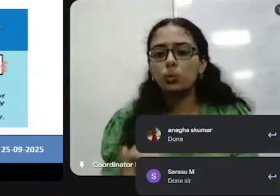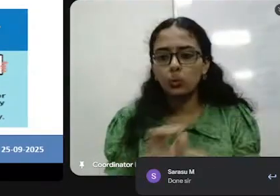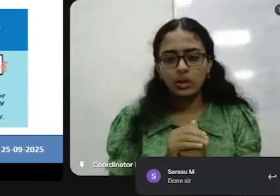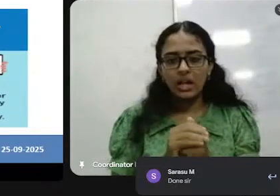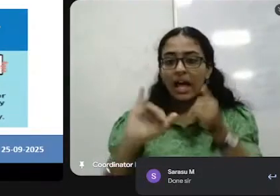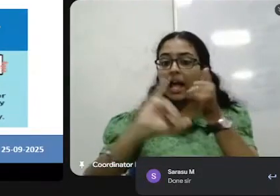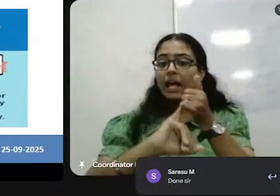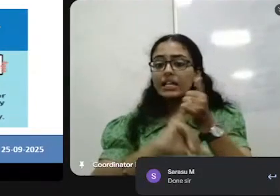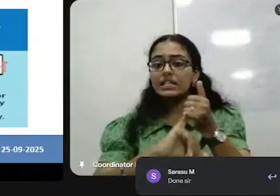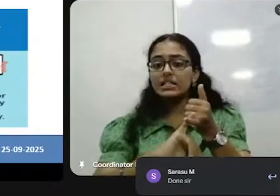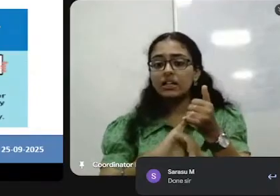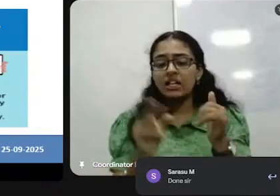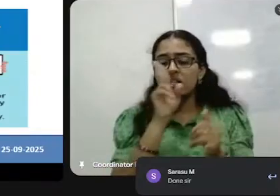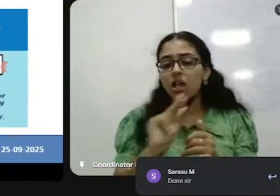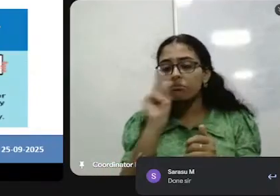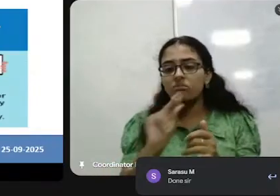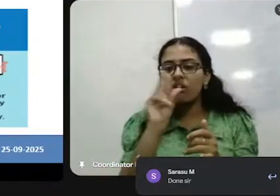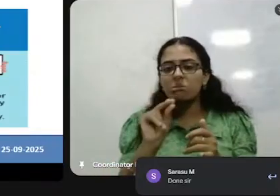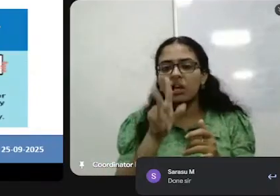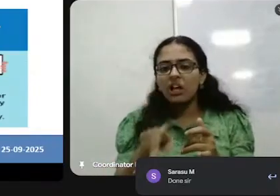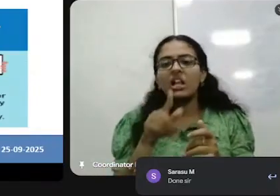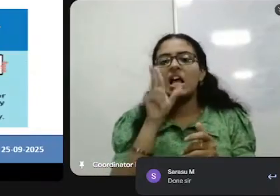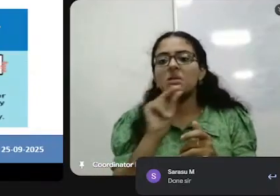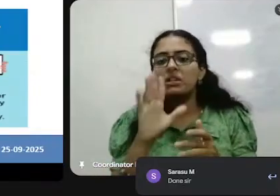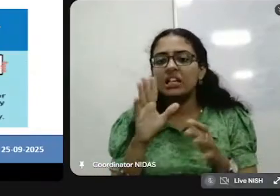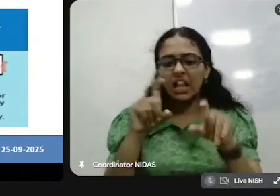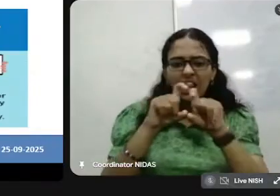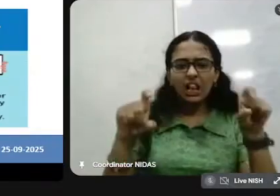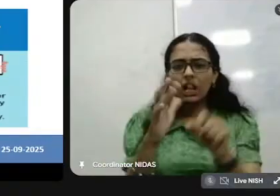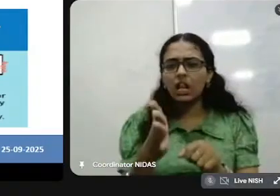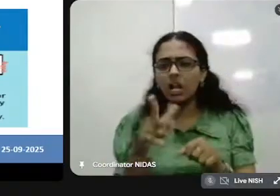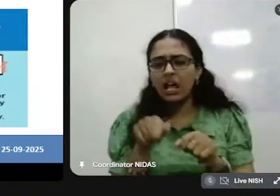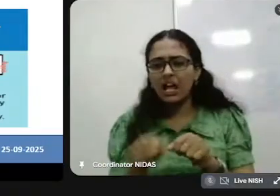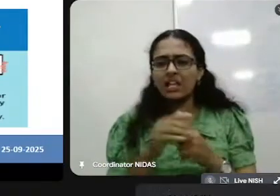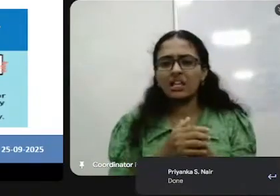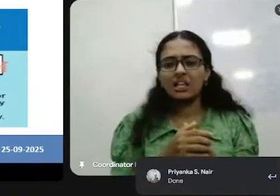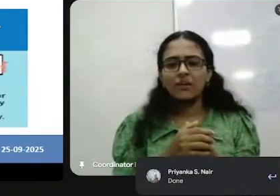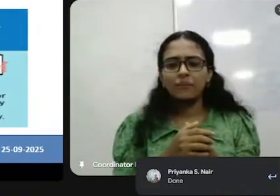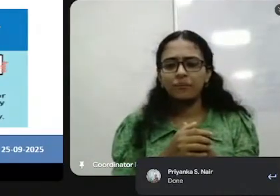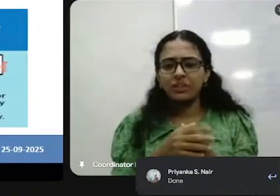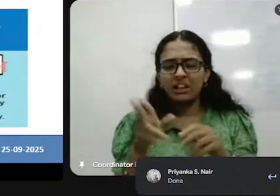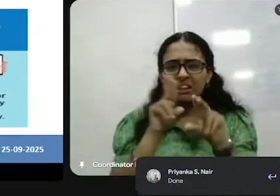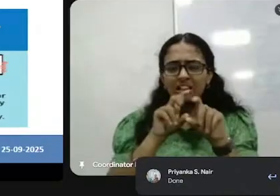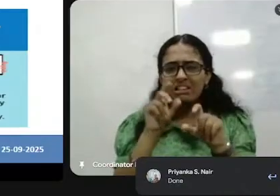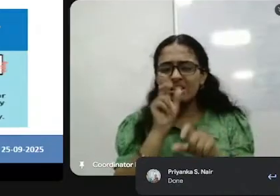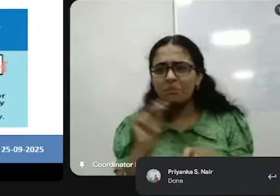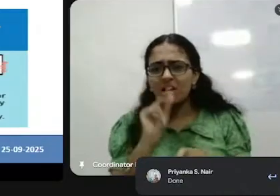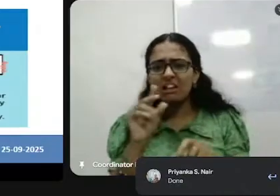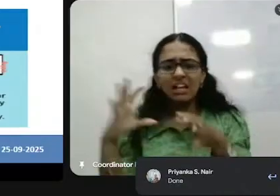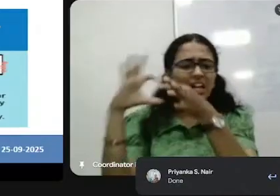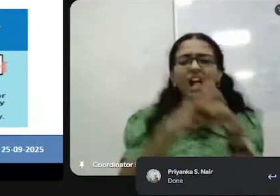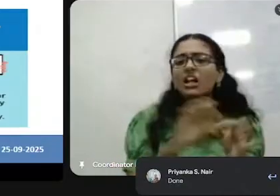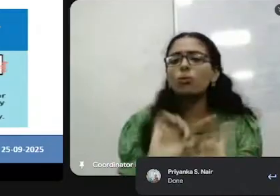പിന്നെ സംസാരിക്കുന്ന രീതി, സംസാരം ക്ലിയർ അല്ലാത്തതുപോലെ മാറുക, ബന്ധമില്ലാത്ത കാര്യങ്ങൾ സംസാരിക്കുക.